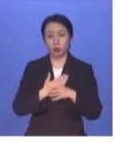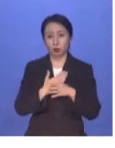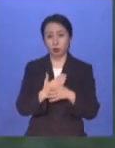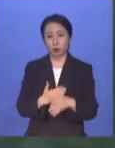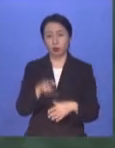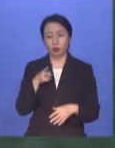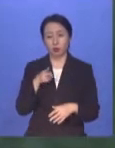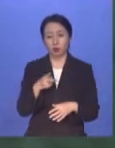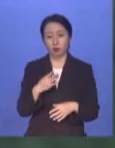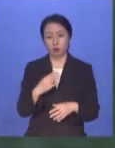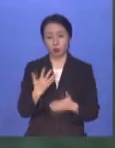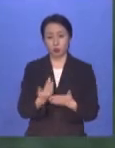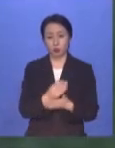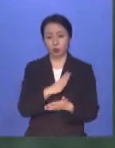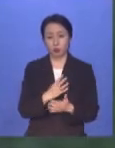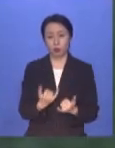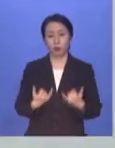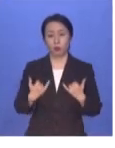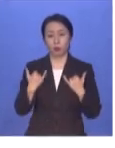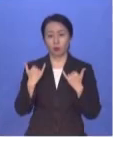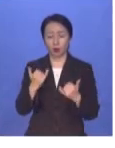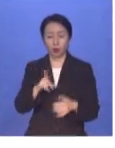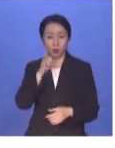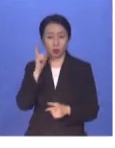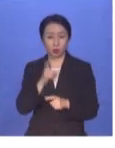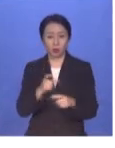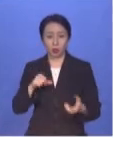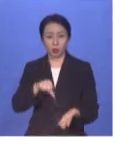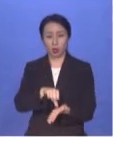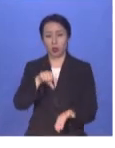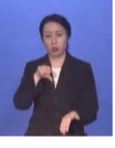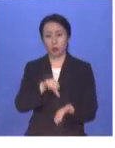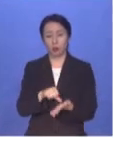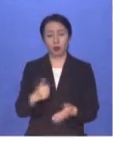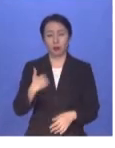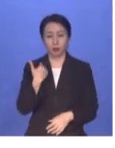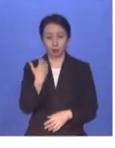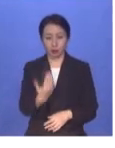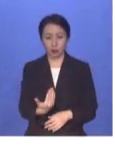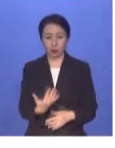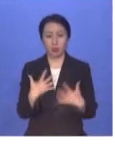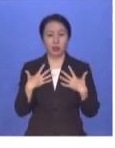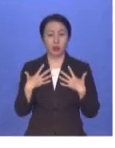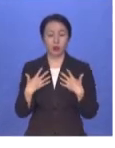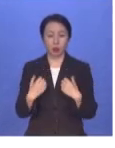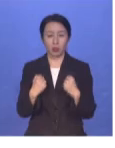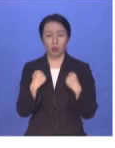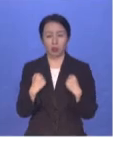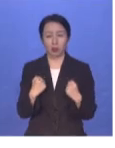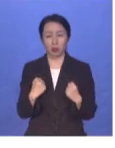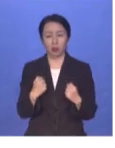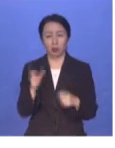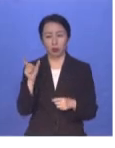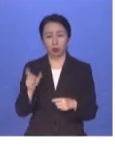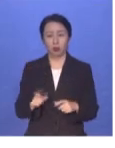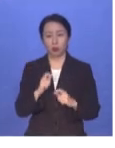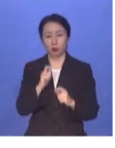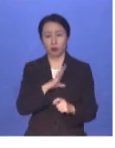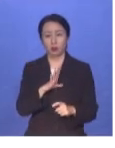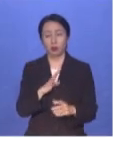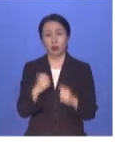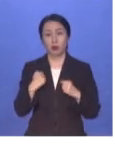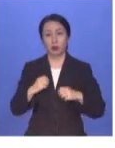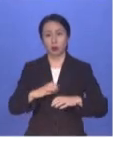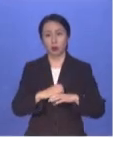ету міндетін қойылған. Құрметті жарысқа қатысушылар, сіздерге зор денсаулық, адал күрес және